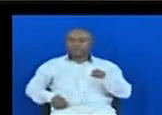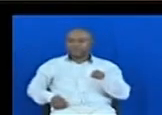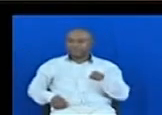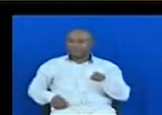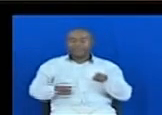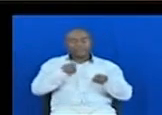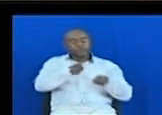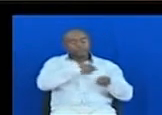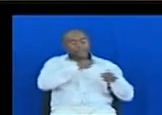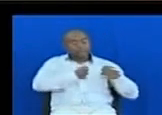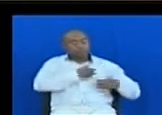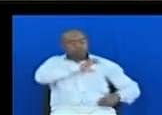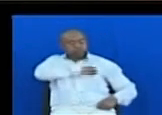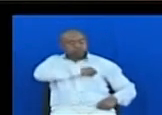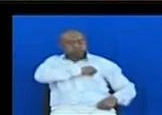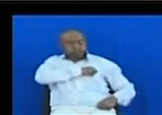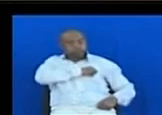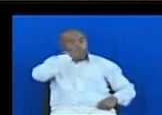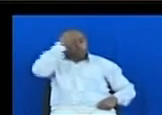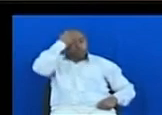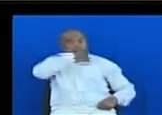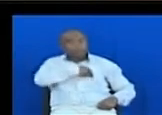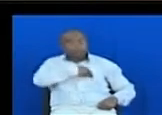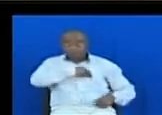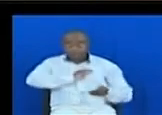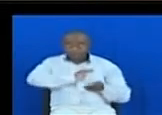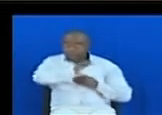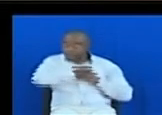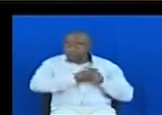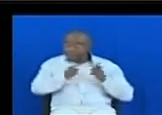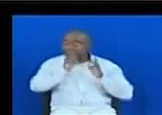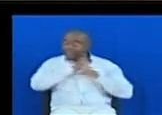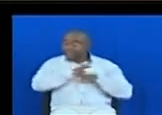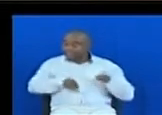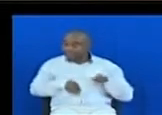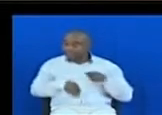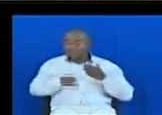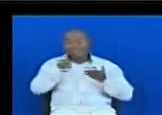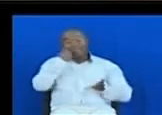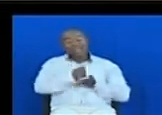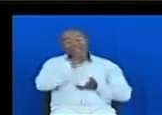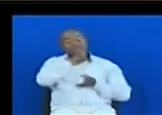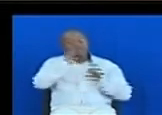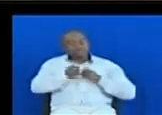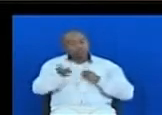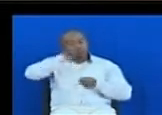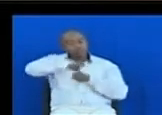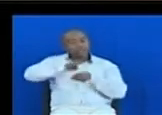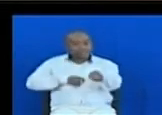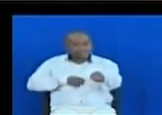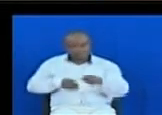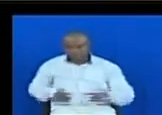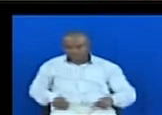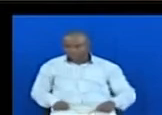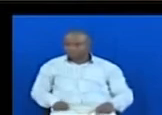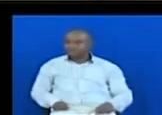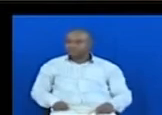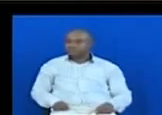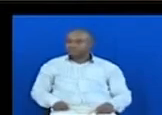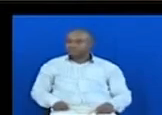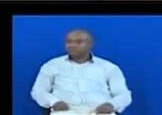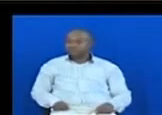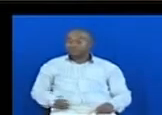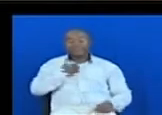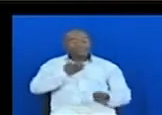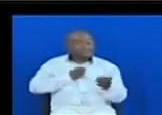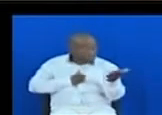wenalo moyoni. Tukarudi hapa salama, azimio hilo utakuja kulioleta wewe hapa mzee Kesi, na